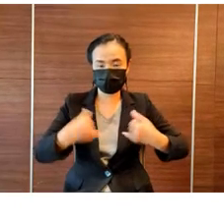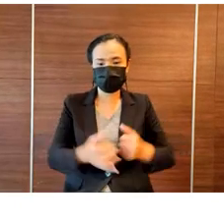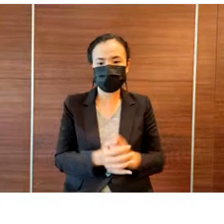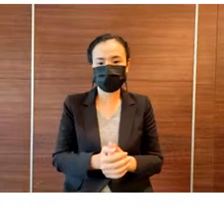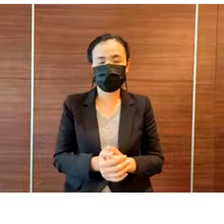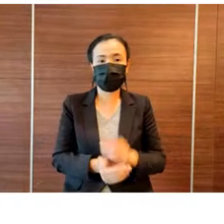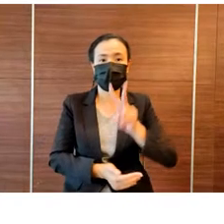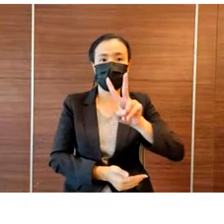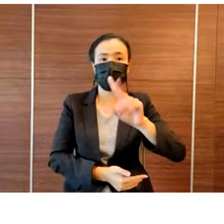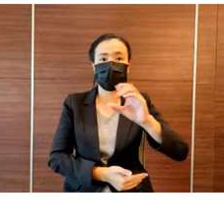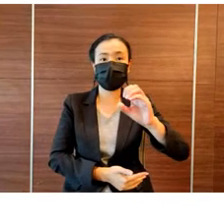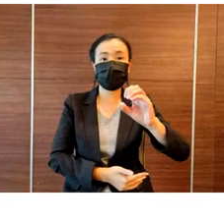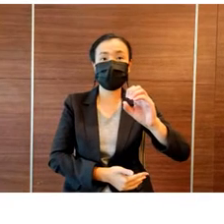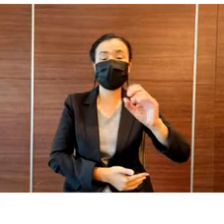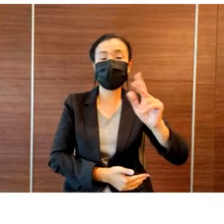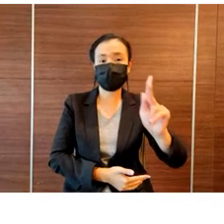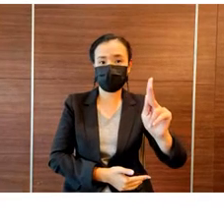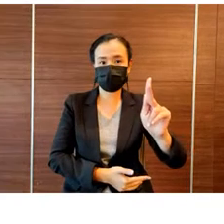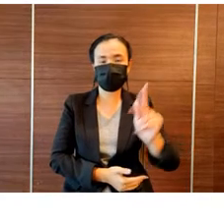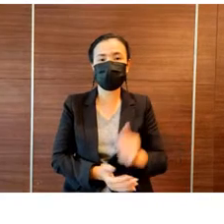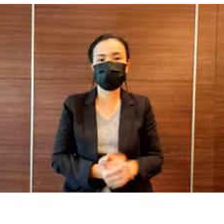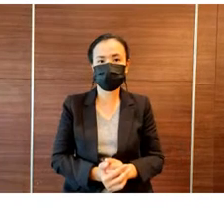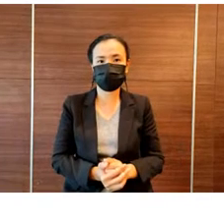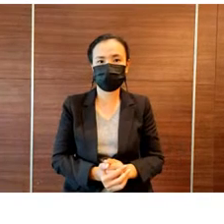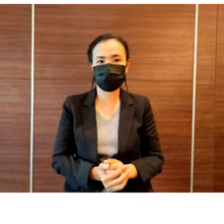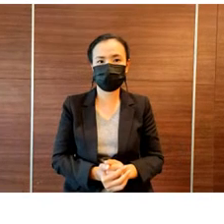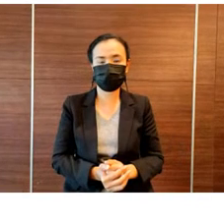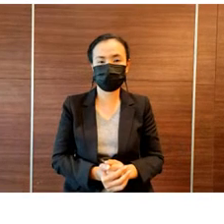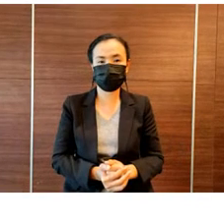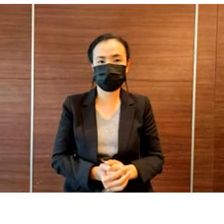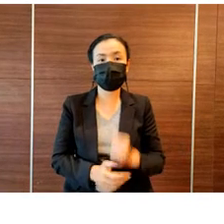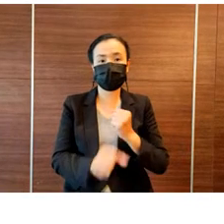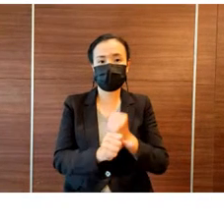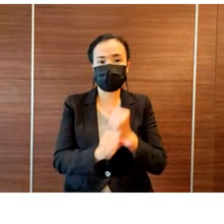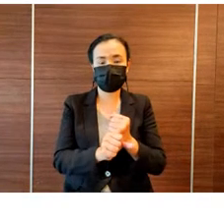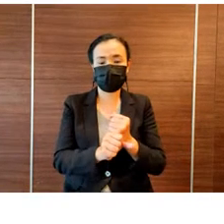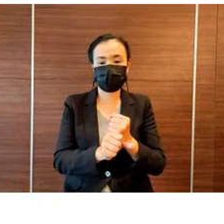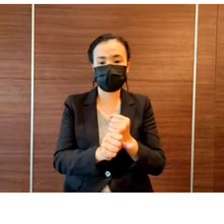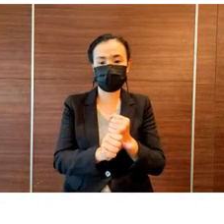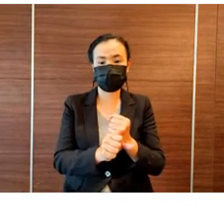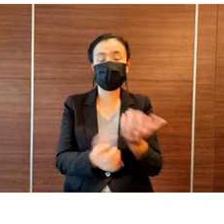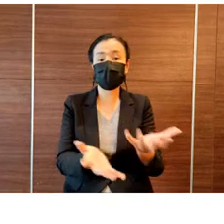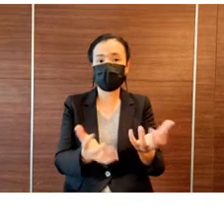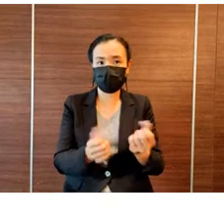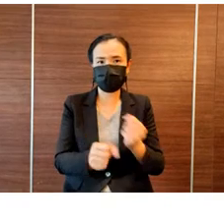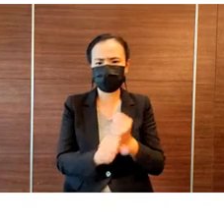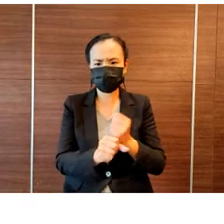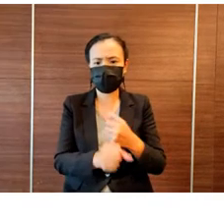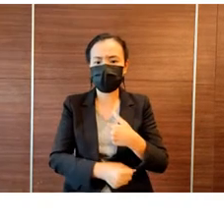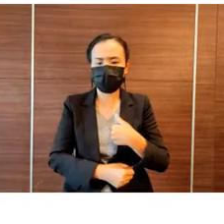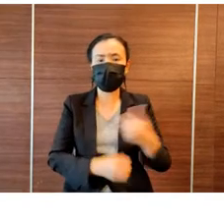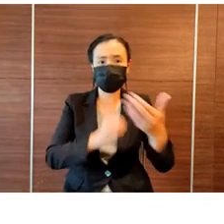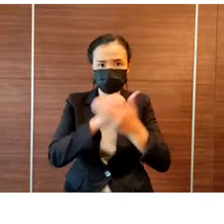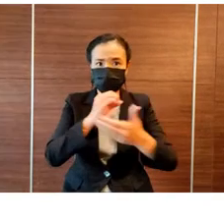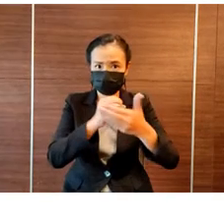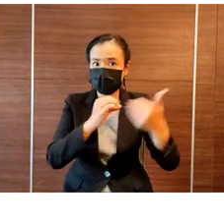ที่ VCK Cool Space นะฮะได้เข้าร่วมได้ทำงานที่นั่นแต่ในขณะที่ทำงานที่นั่นเนี่ยผมก็ยังใช้ย